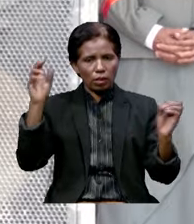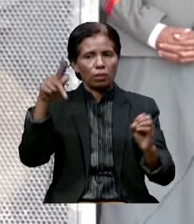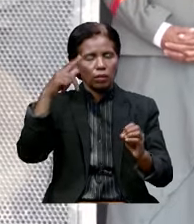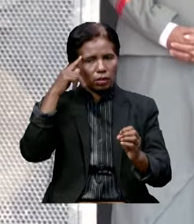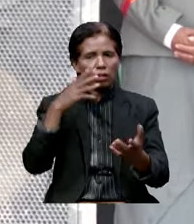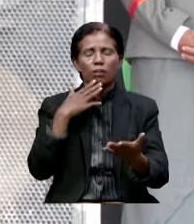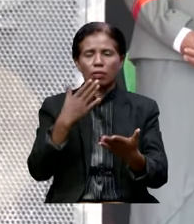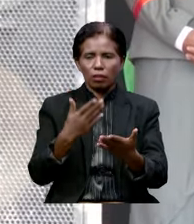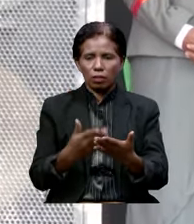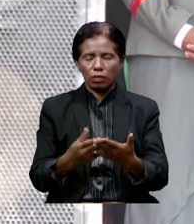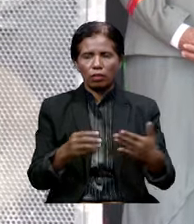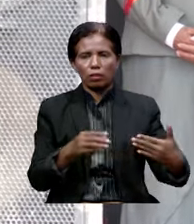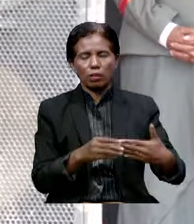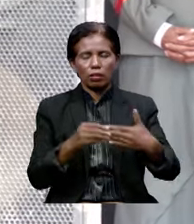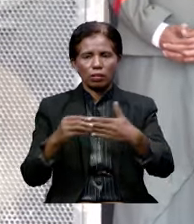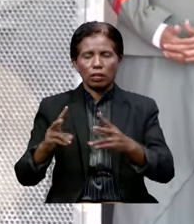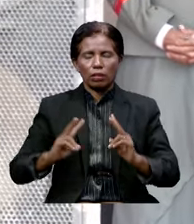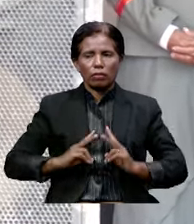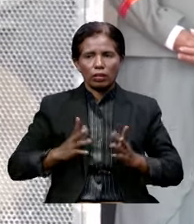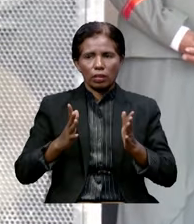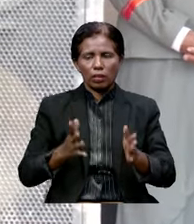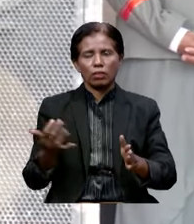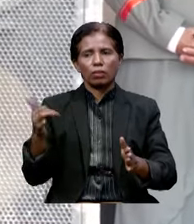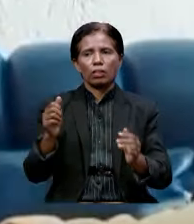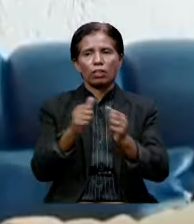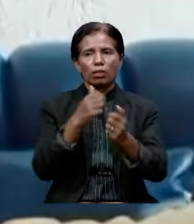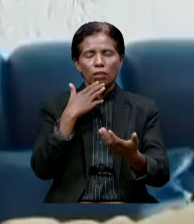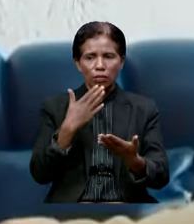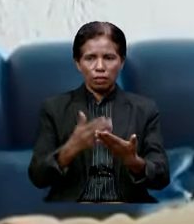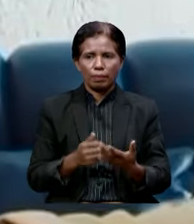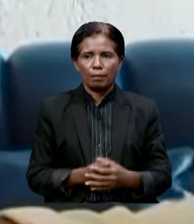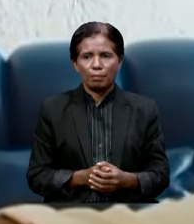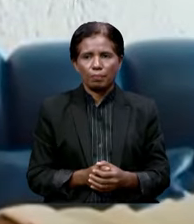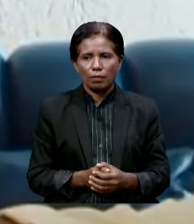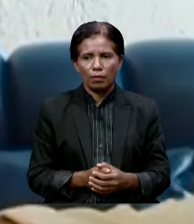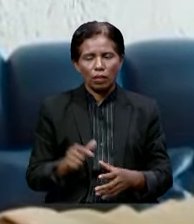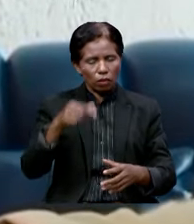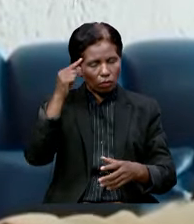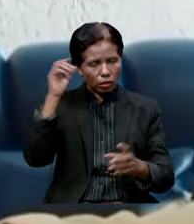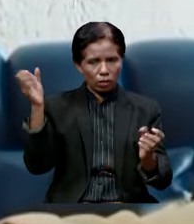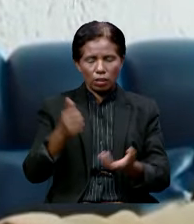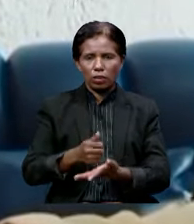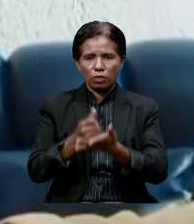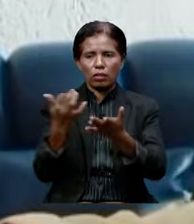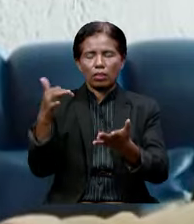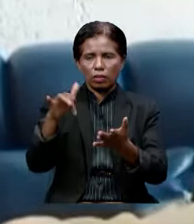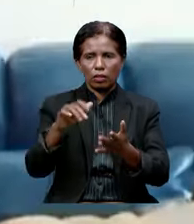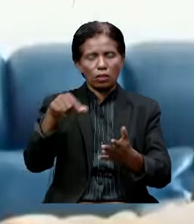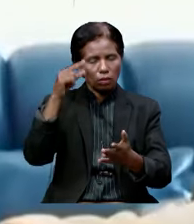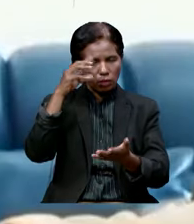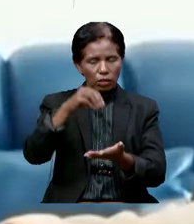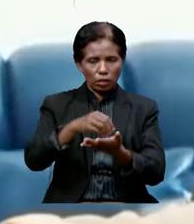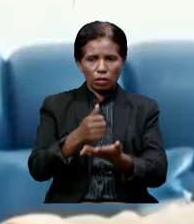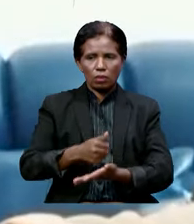ide diak ho di organiza veterano sira ho diak. Problema ne tamba governo la tau matam sira. Governo se tau matam